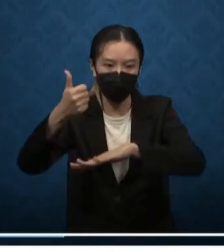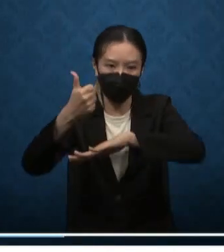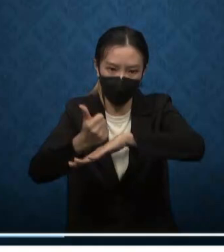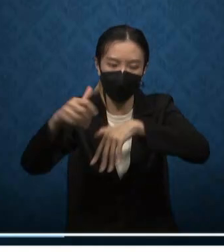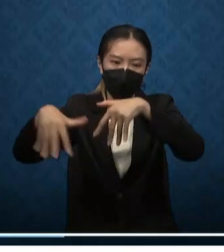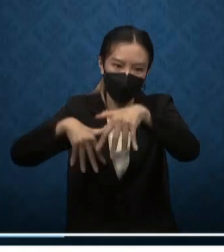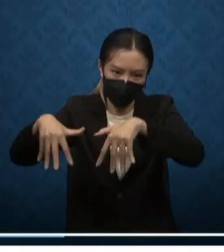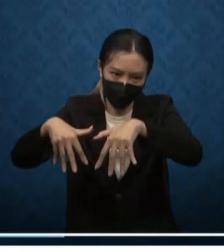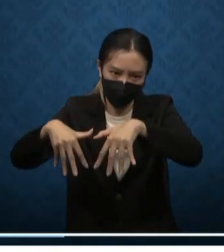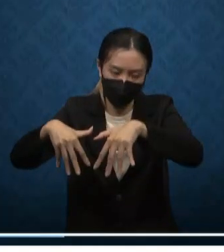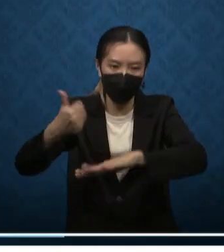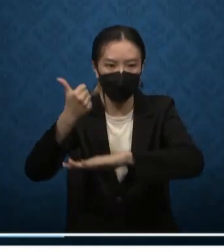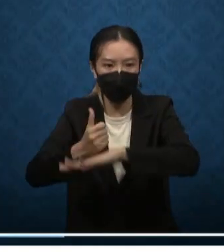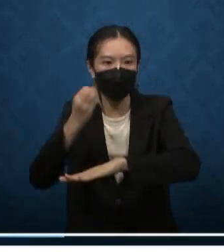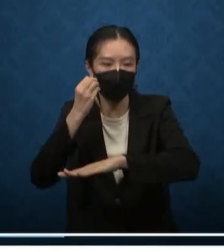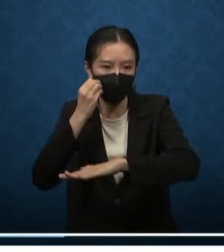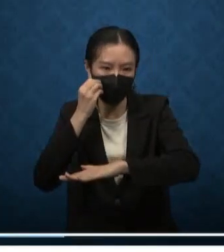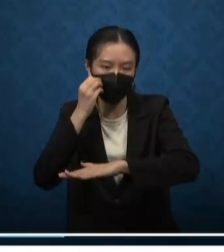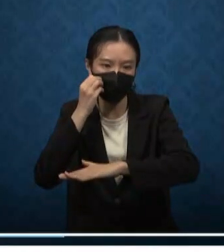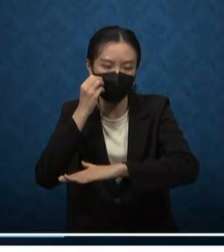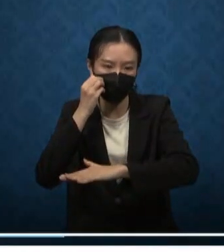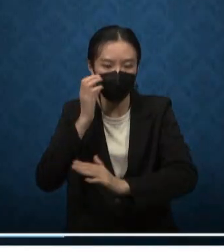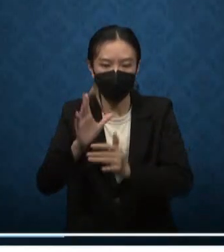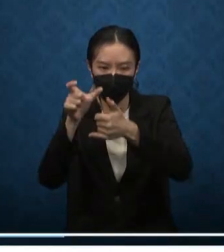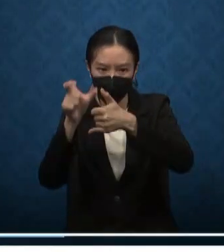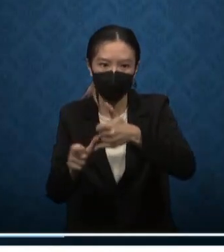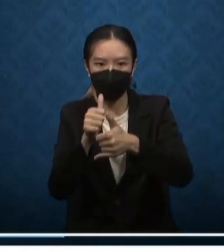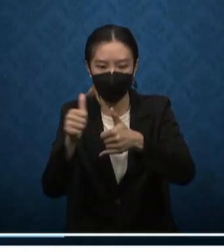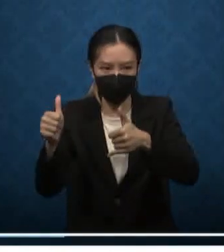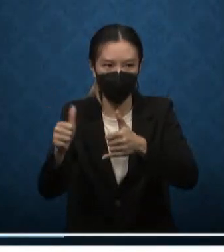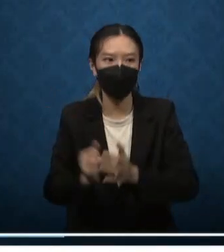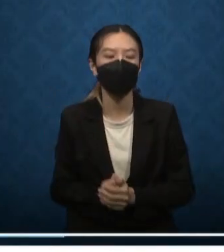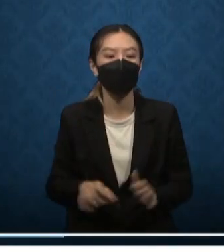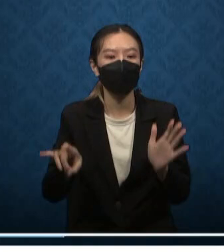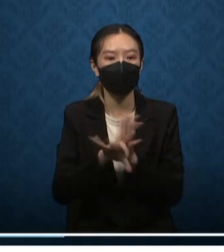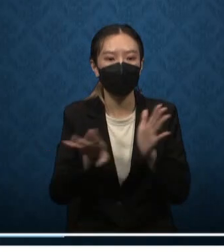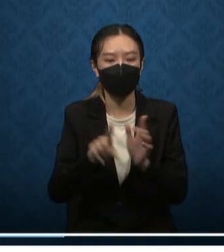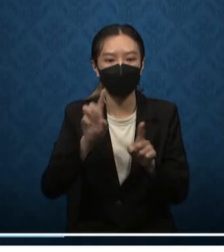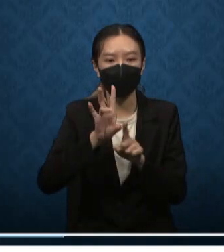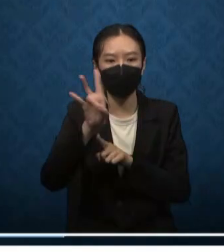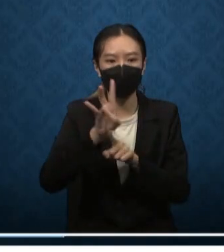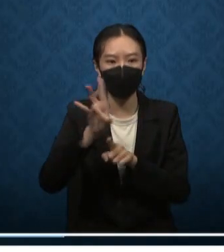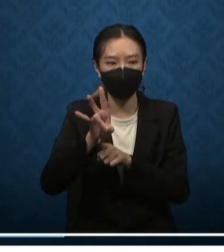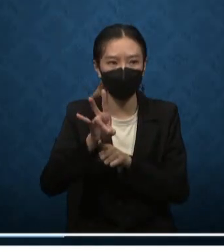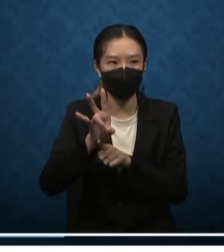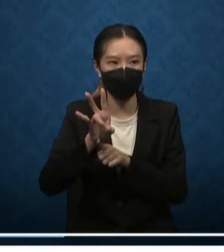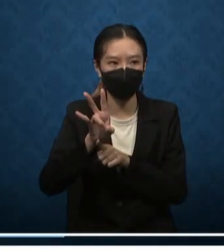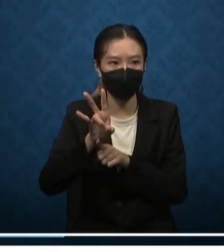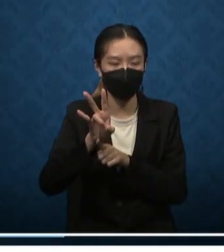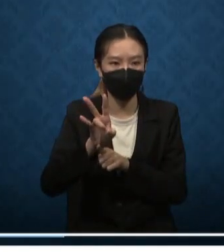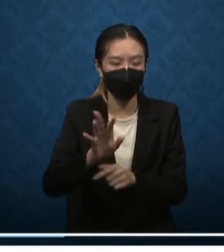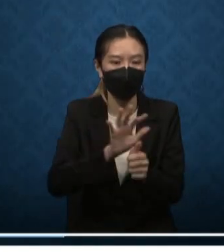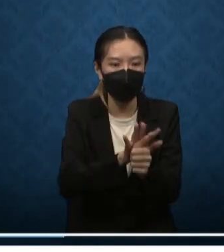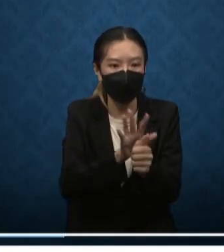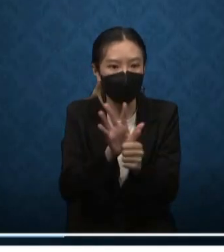ผู้ใหญ่บ้านดีเด่นในส่วนของข้อเสนอข้อสุดท้ายซึ่งเป็นข้อเสนอที่ 7ค่ะมีการเสนอให้มีการ